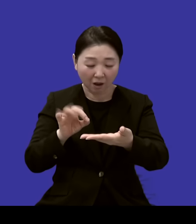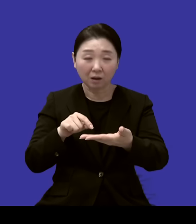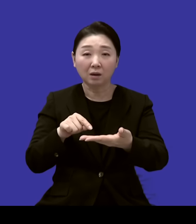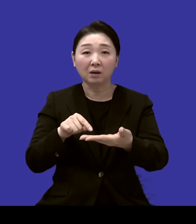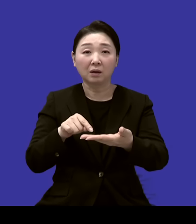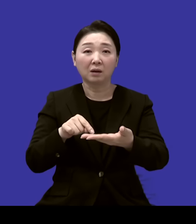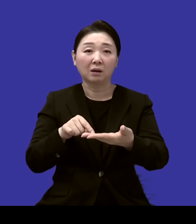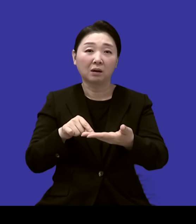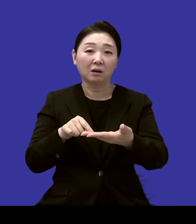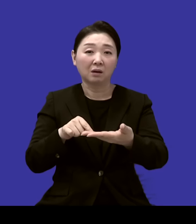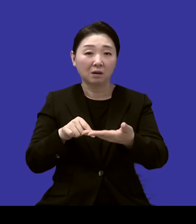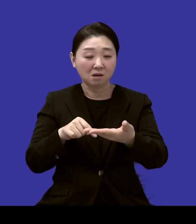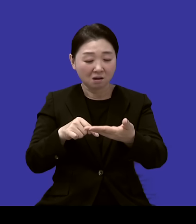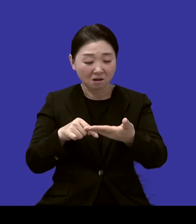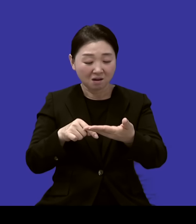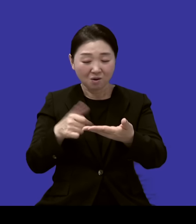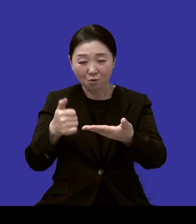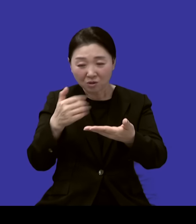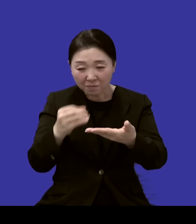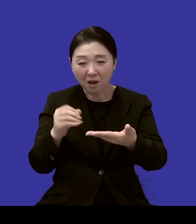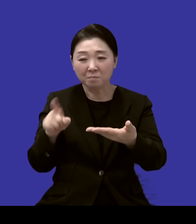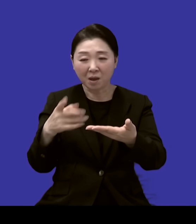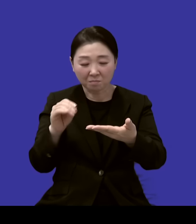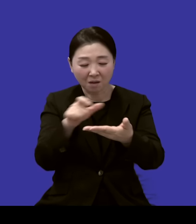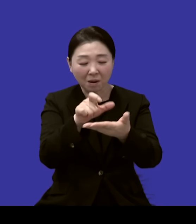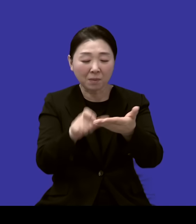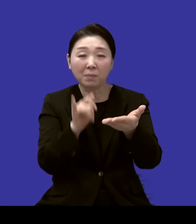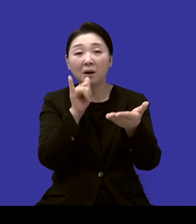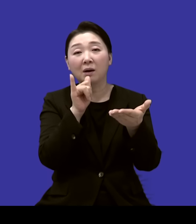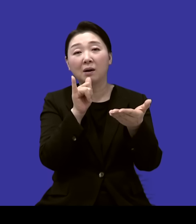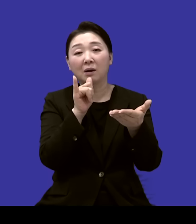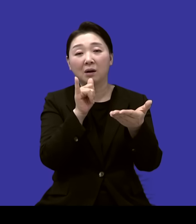엄청 많은 거예요. 보니까 뭐요? 50만 원, 100만 원 막 적혀 있던데 네.